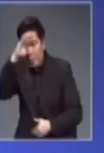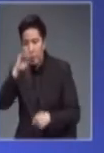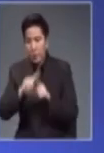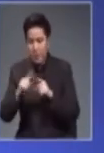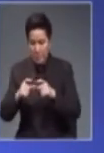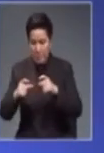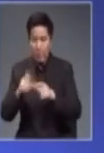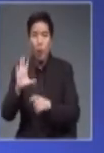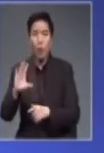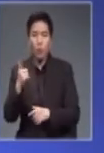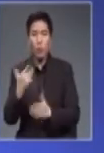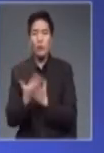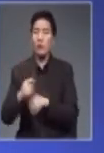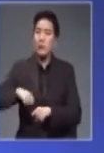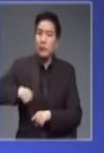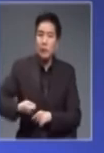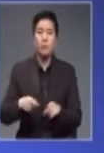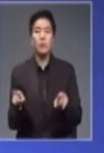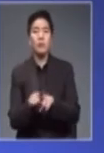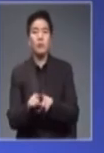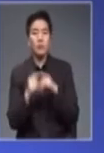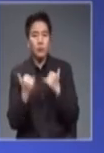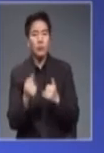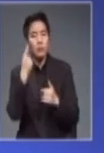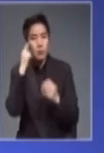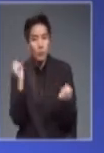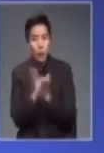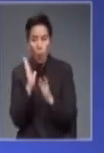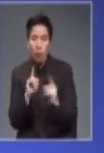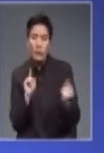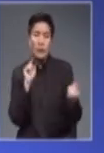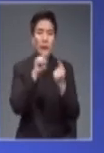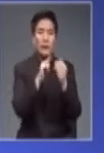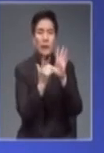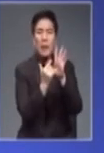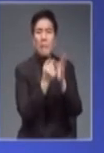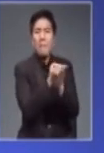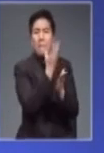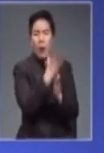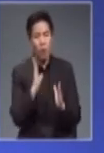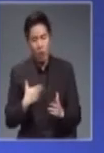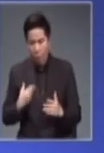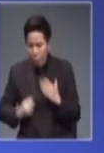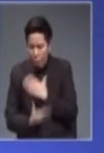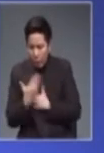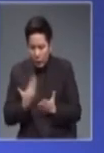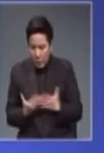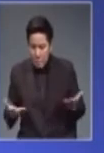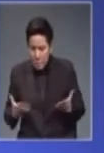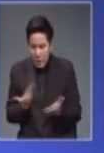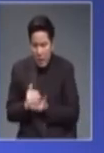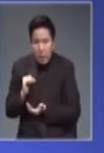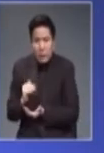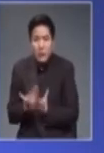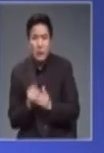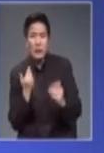ครบวงจรตั้งแต่ต้นทางแหล่งผลิตภาคเกษตรกรรมกลางทางภาคอุตสาหกรรมการแปรรูปการสร้างผลิตภัณฑ์